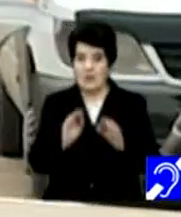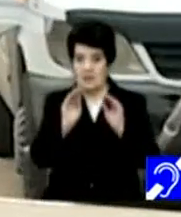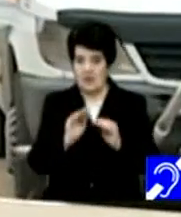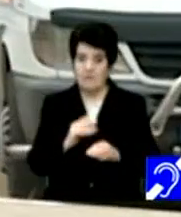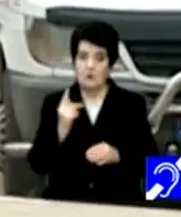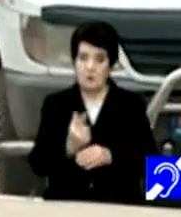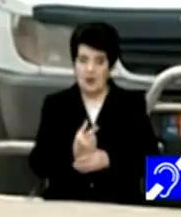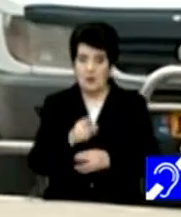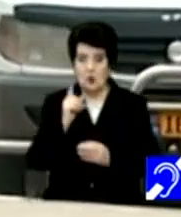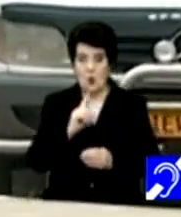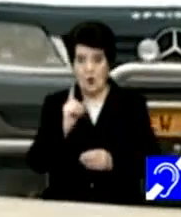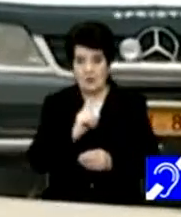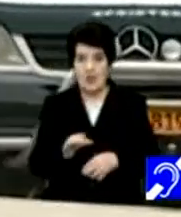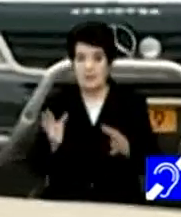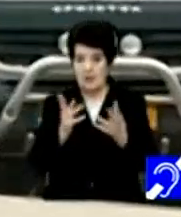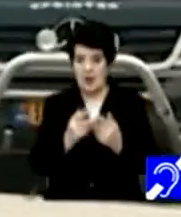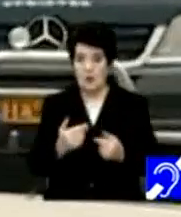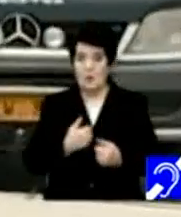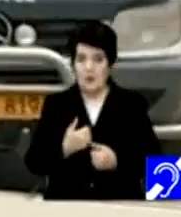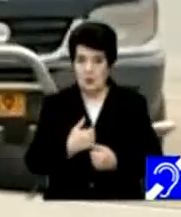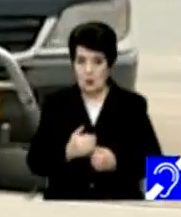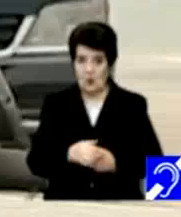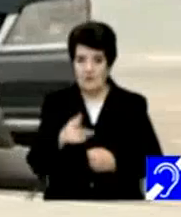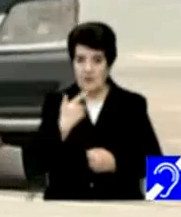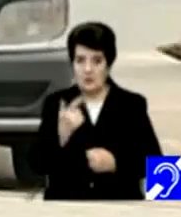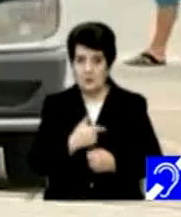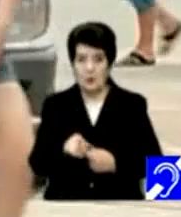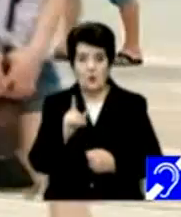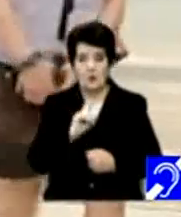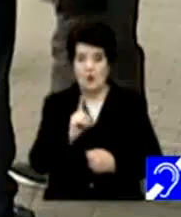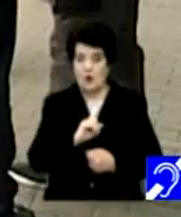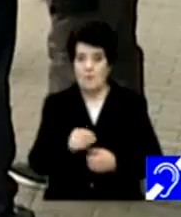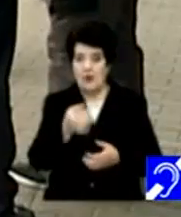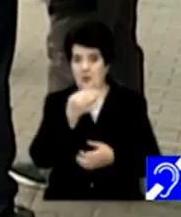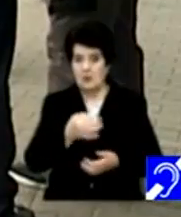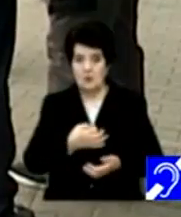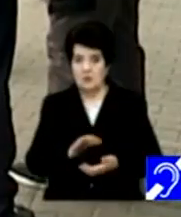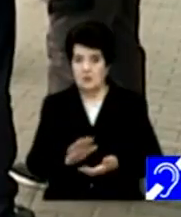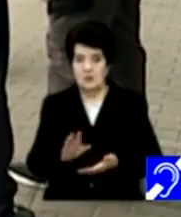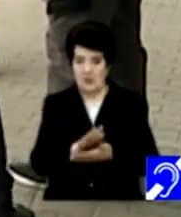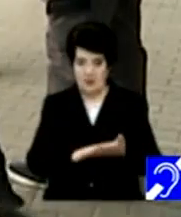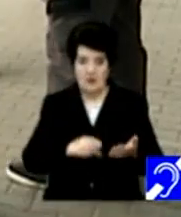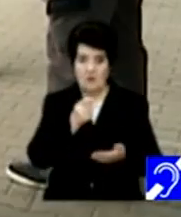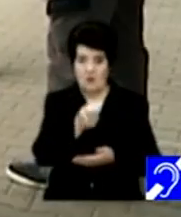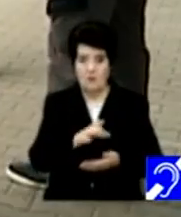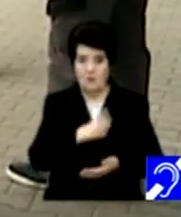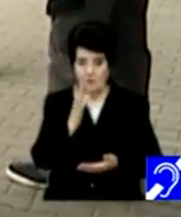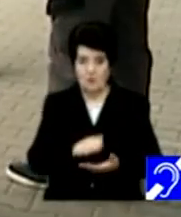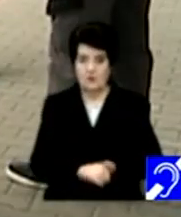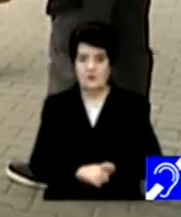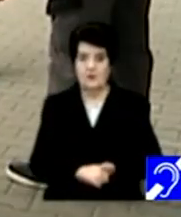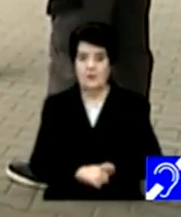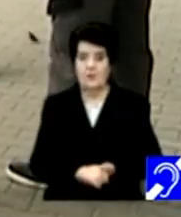dublat. Deocamdată este calcule pentru noi, care vă spun, nu le anexăm la cerința care o adresăm la minister. Noi nu mai putem